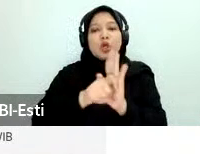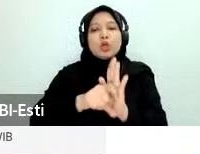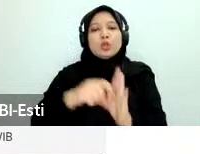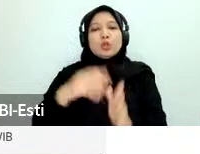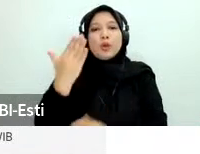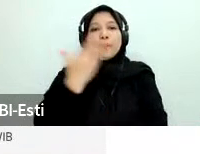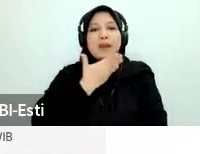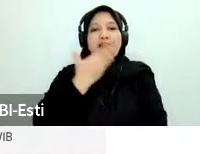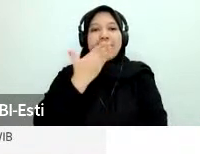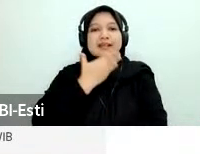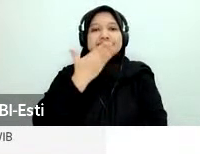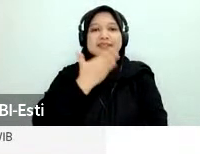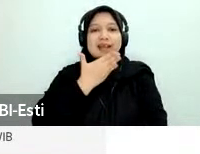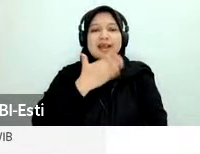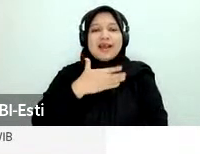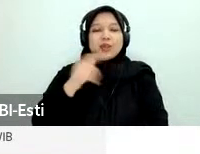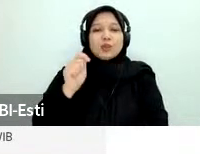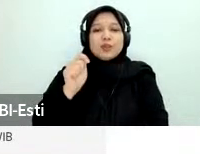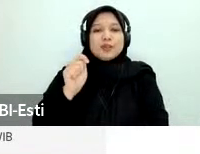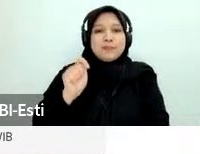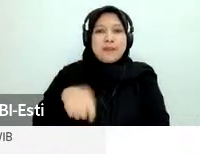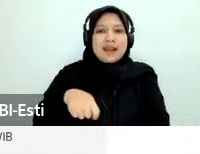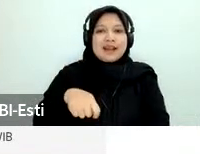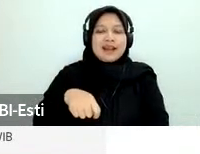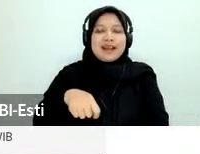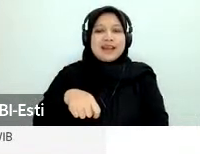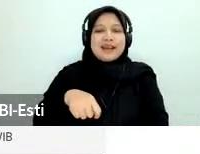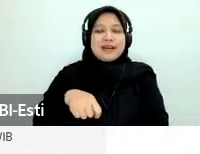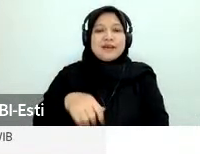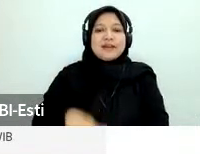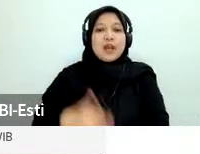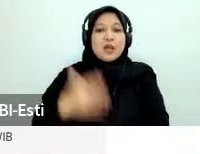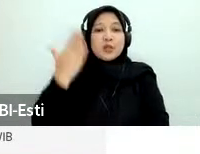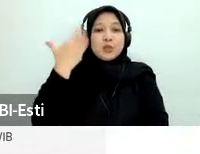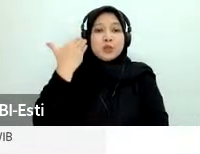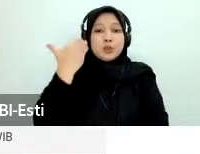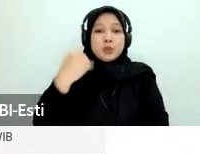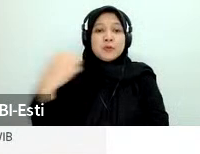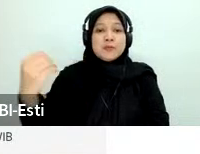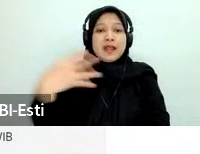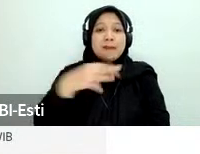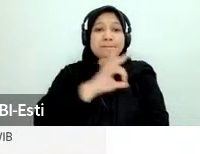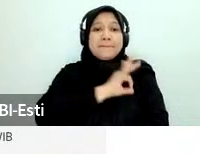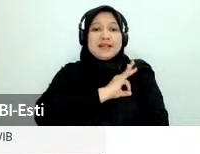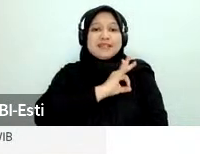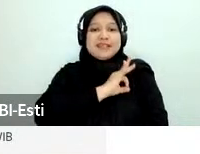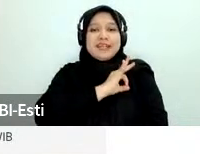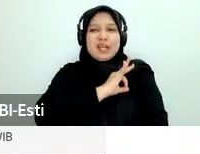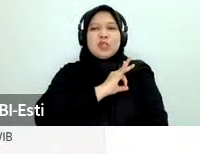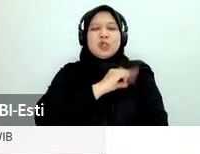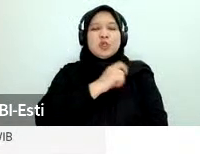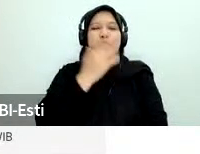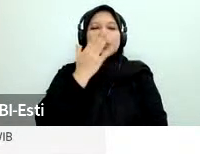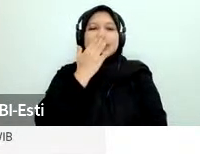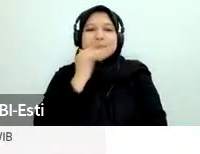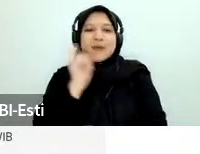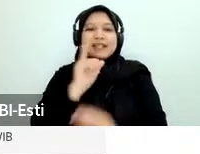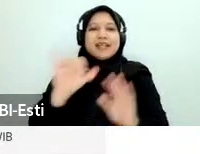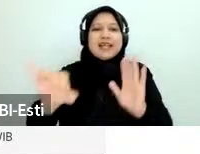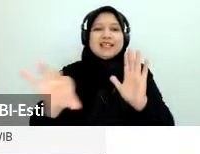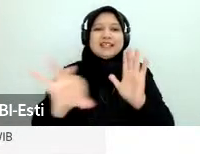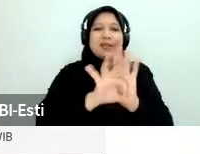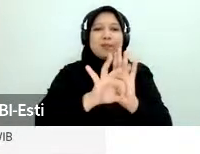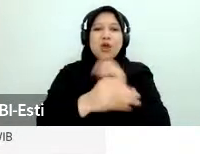diplintir juga yaitu ketika presiden dikatakan sebagai simbol negara nah saya tidak berminat